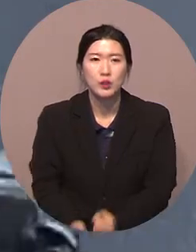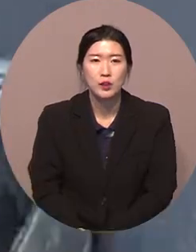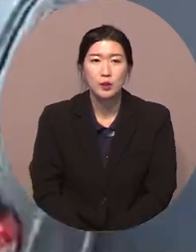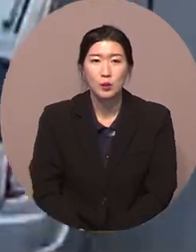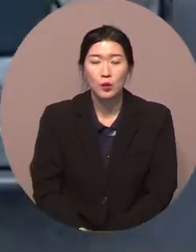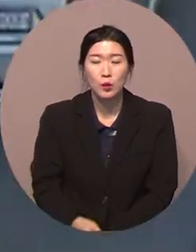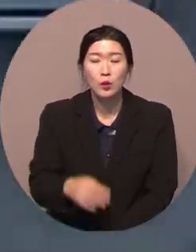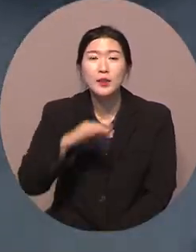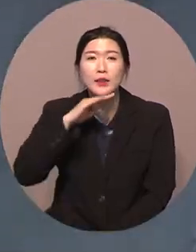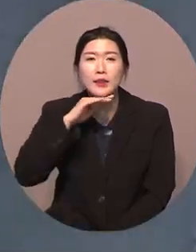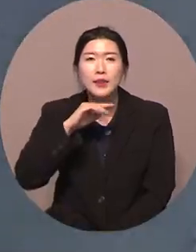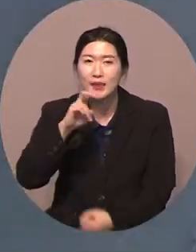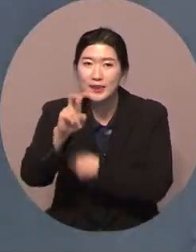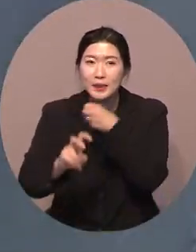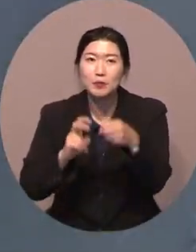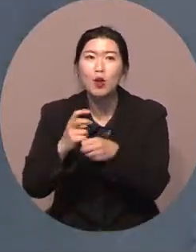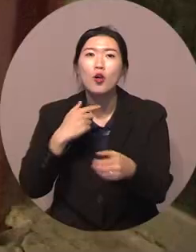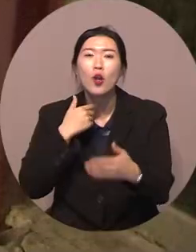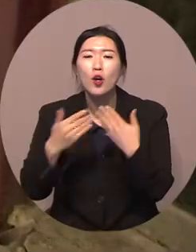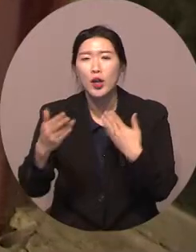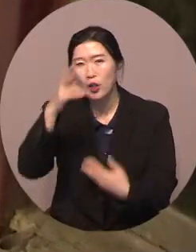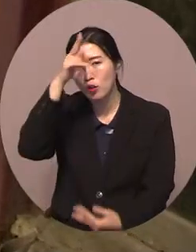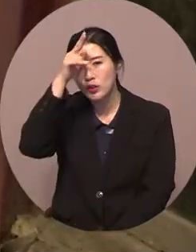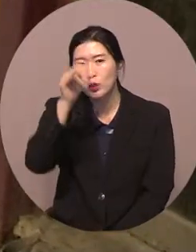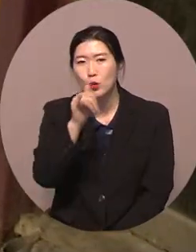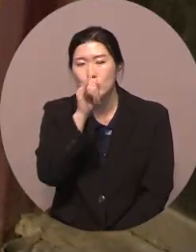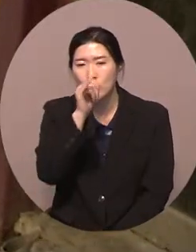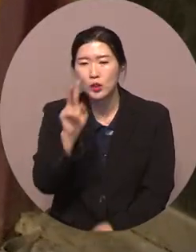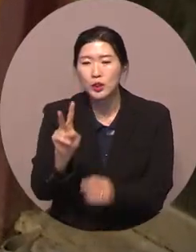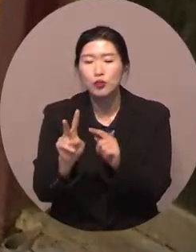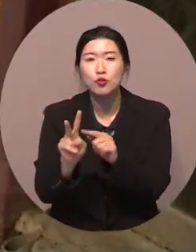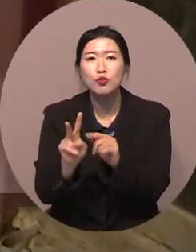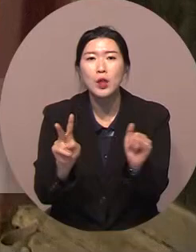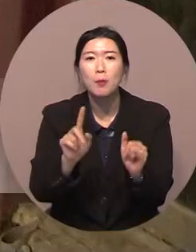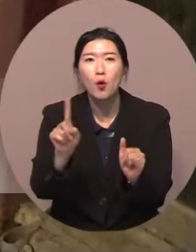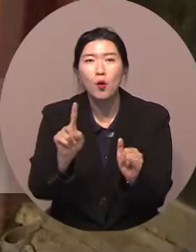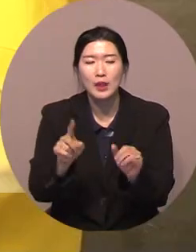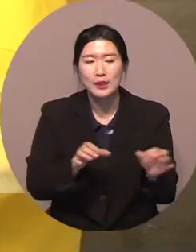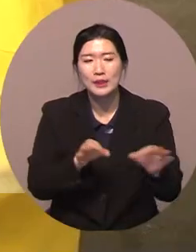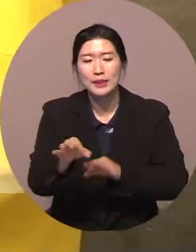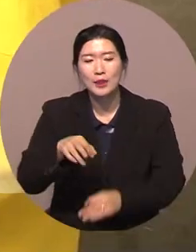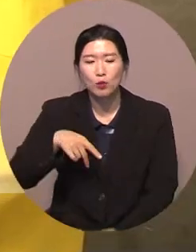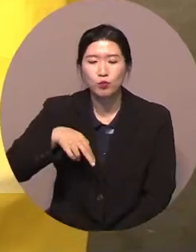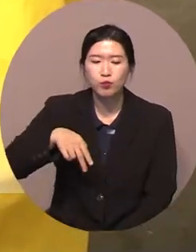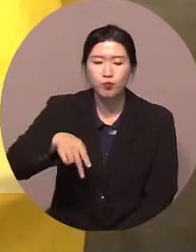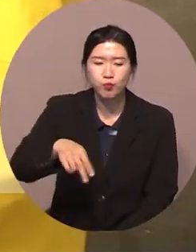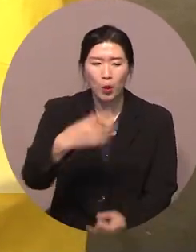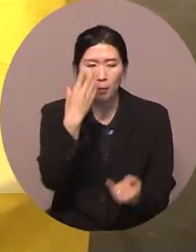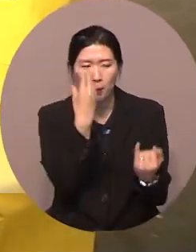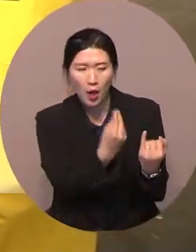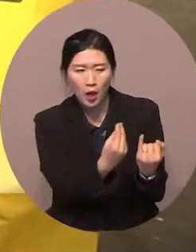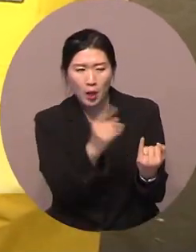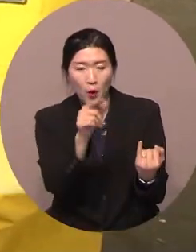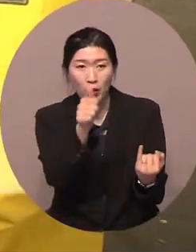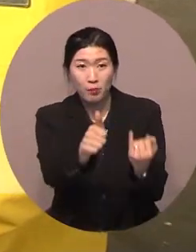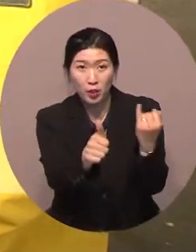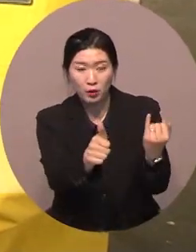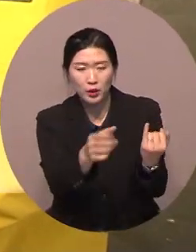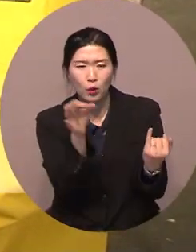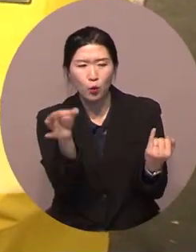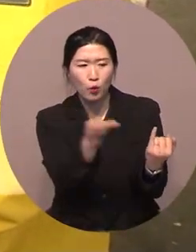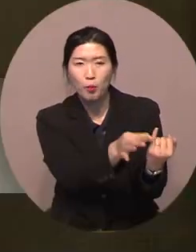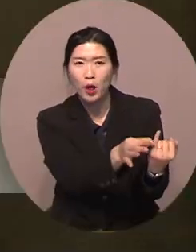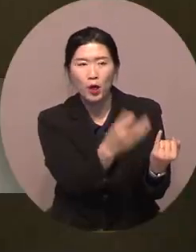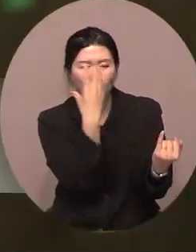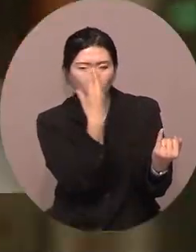경력의 전직 경찰도 함께였습니다. 이들은 당시 시장에 들렀다 골목에서 60대 남성이 20대 여성에게